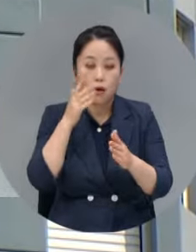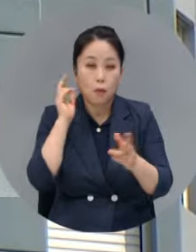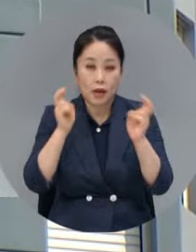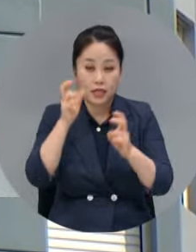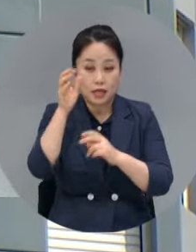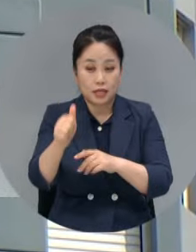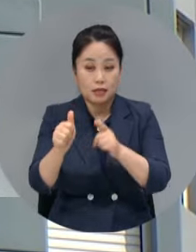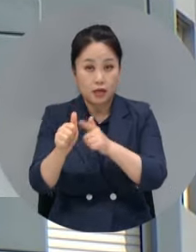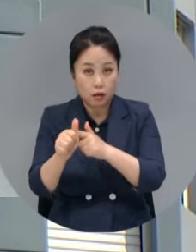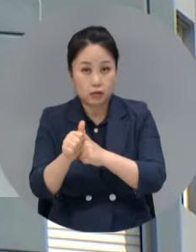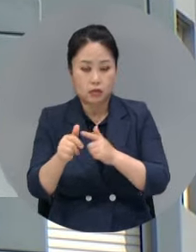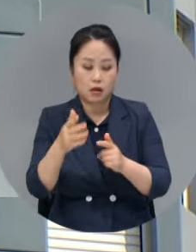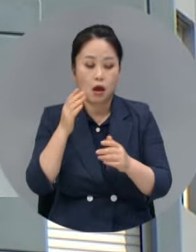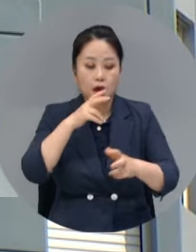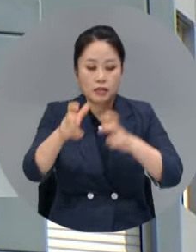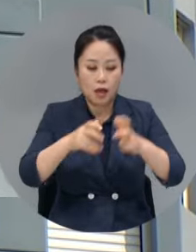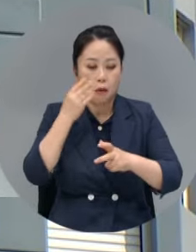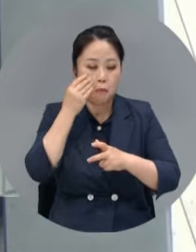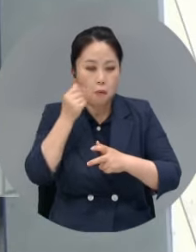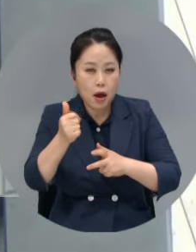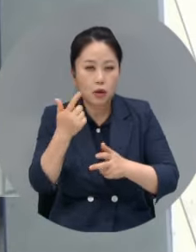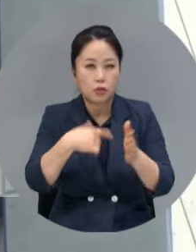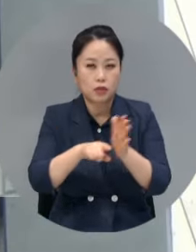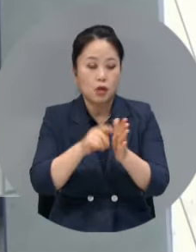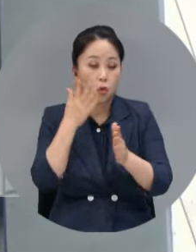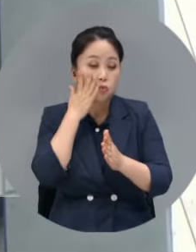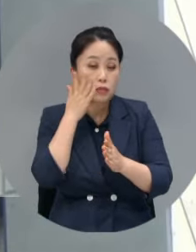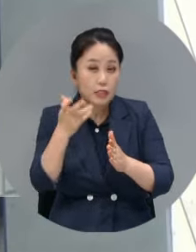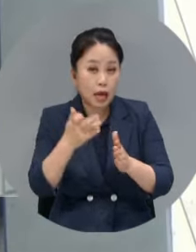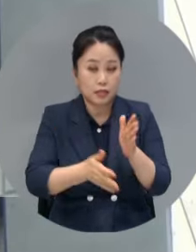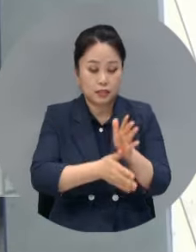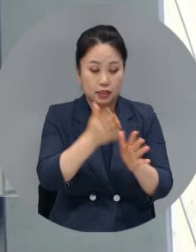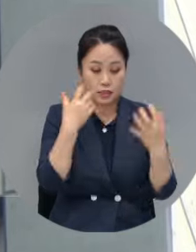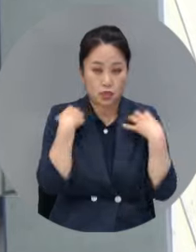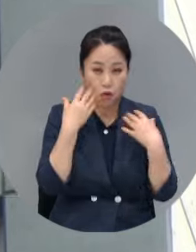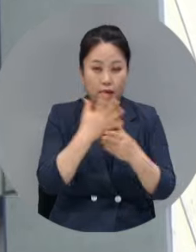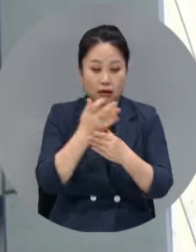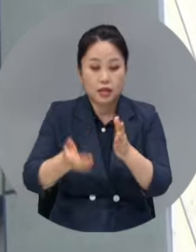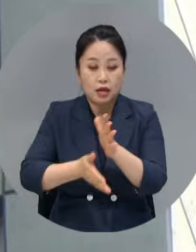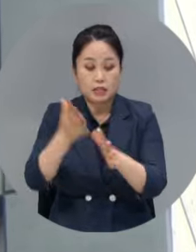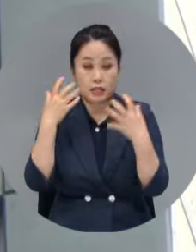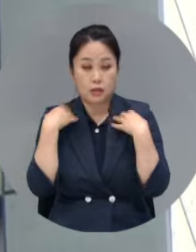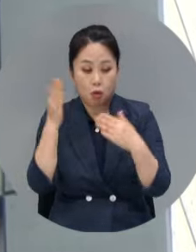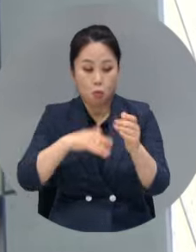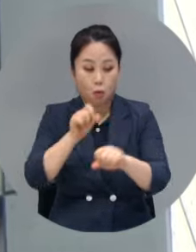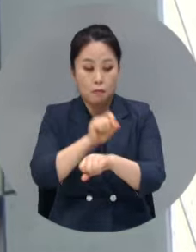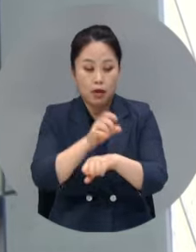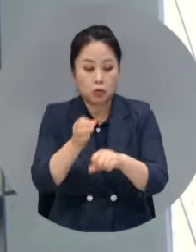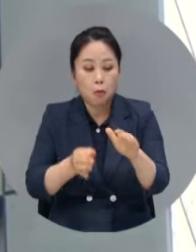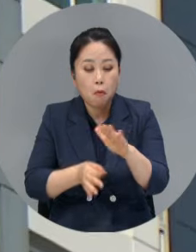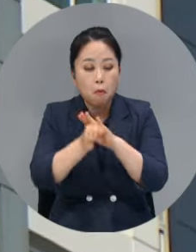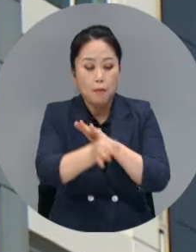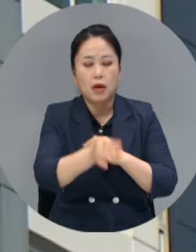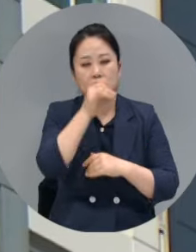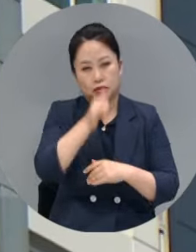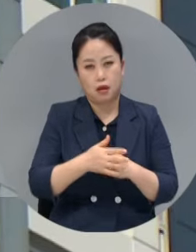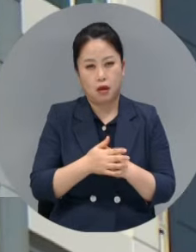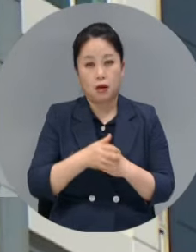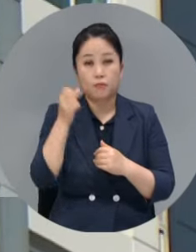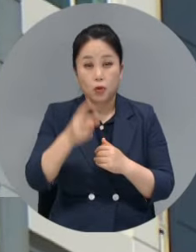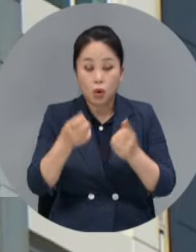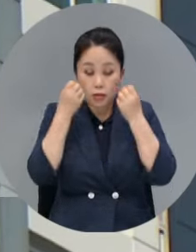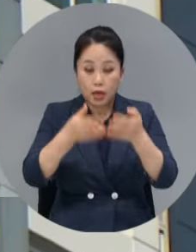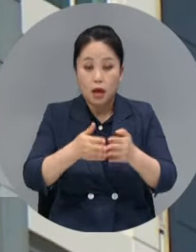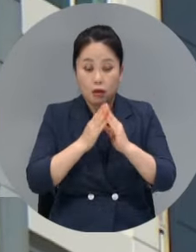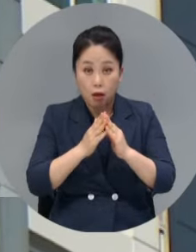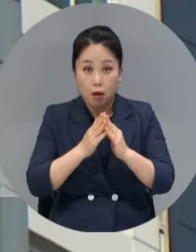공무원들에게 수백만 원 상당의 상품권 등을 제공한 정황도 드러났습니다 창주 차남에게 급여율 가장해 40억